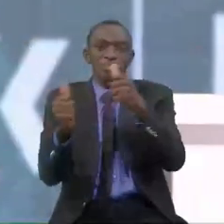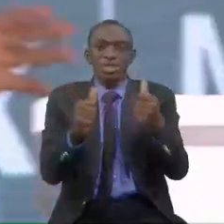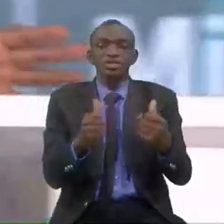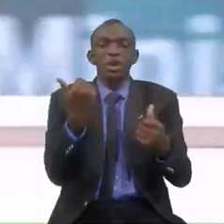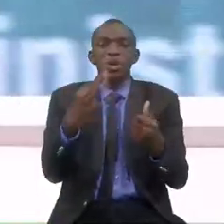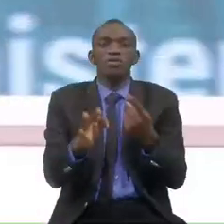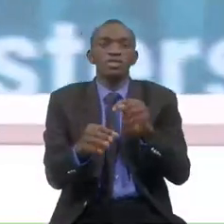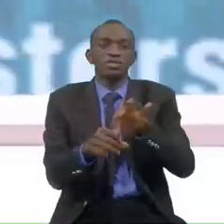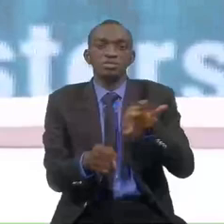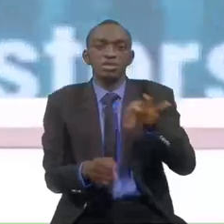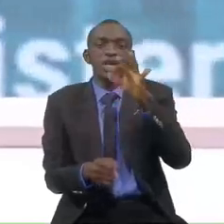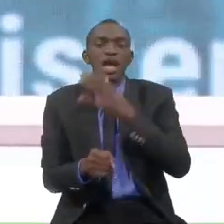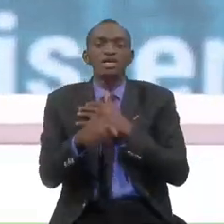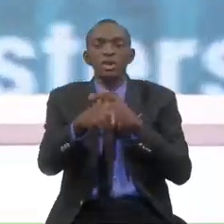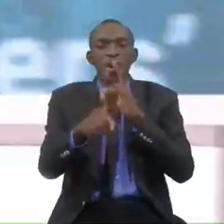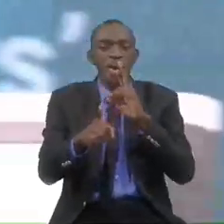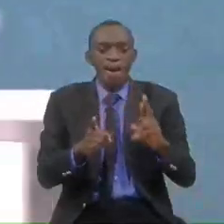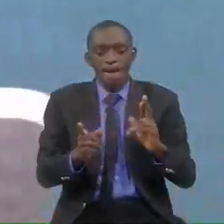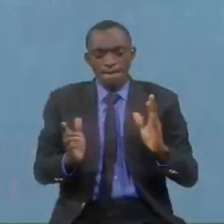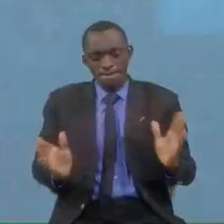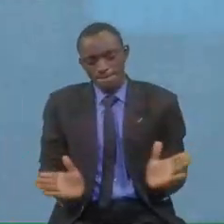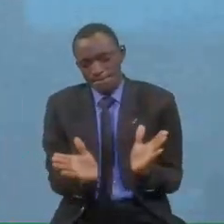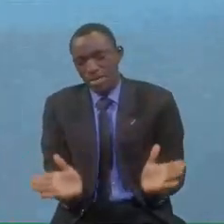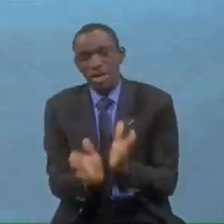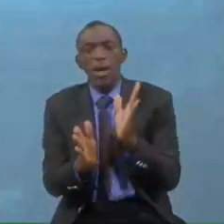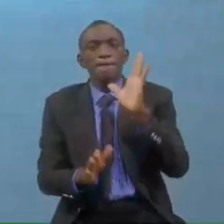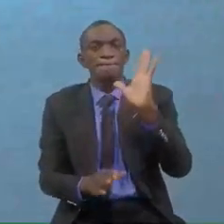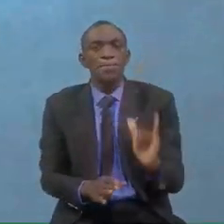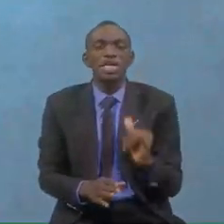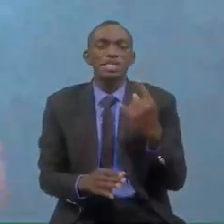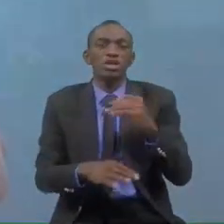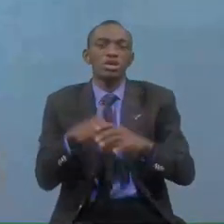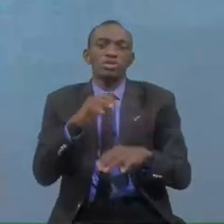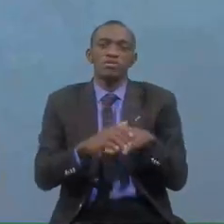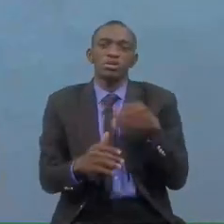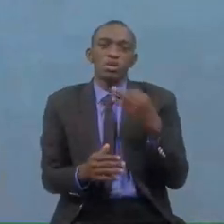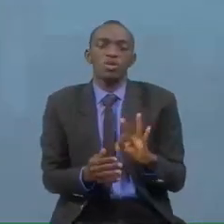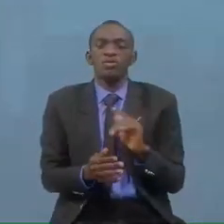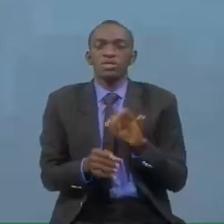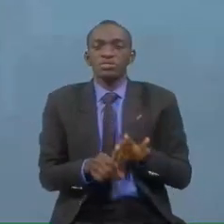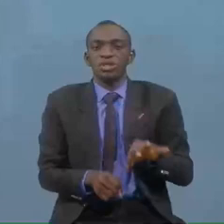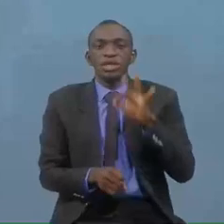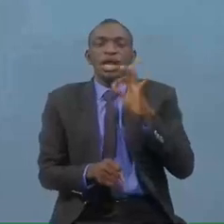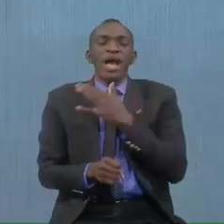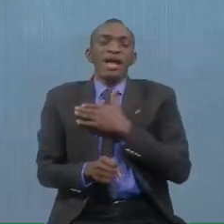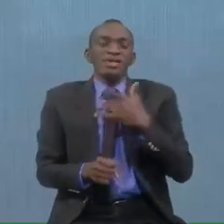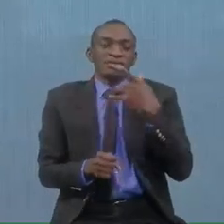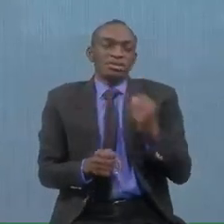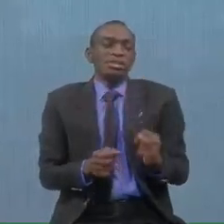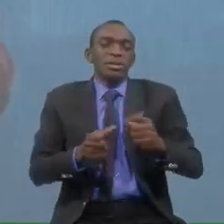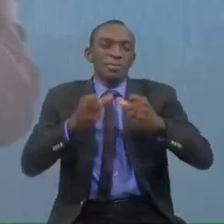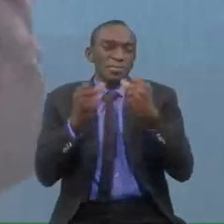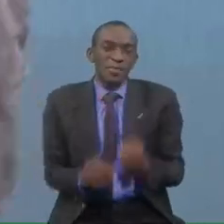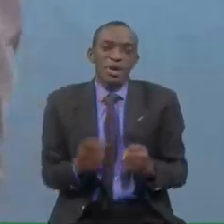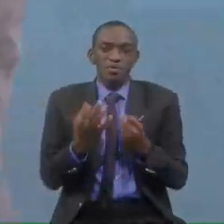Le baptême de l'Esprit, vous êtes poussé, conduit par la consolation de l'Esprit et par la